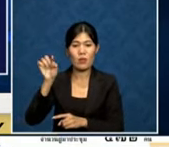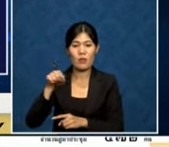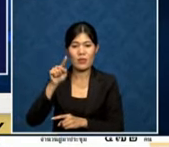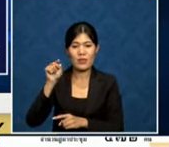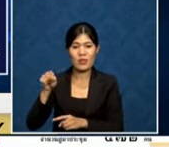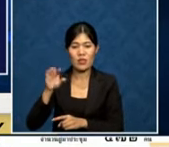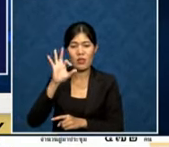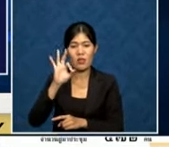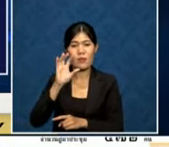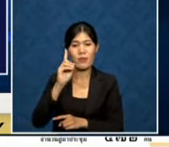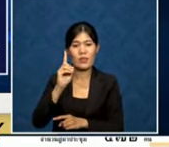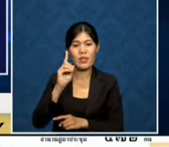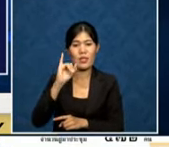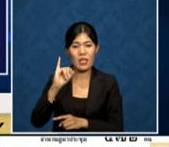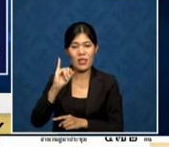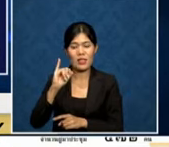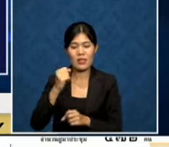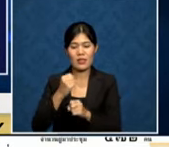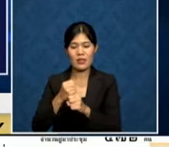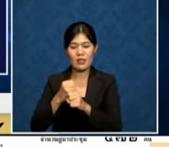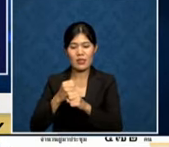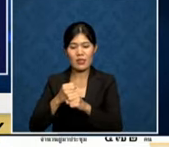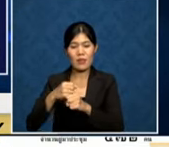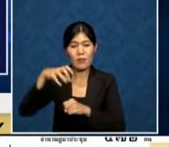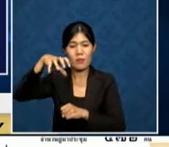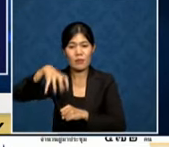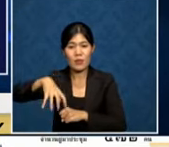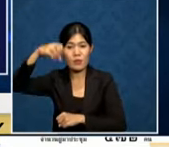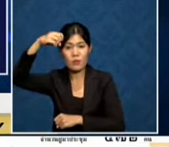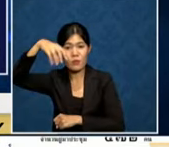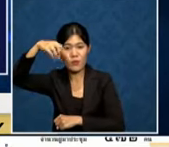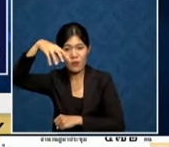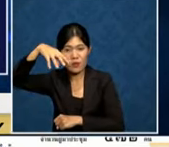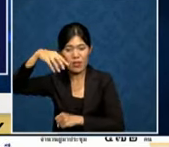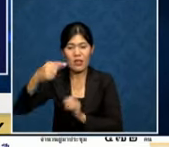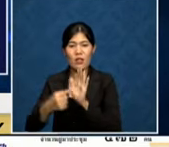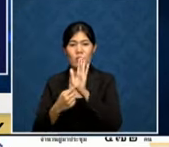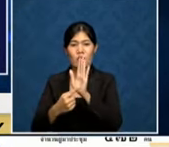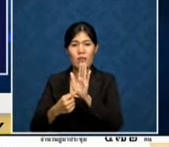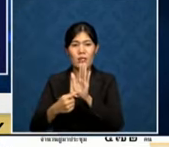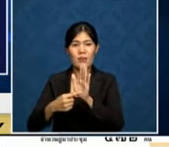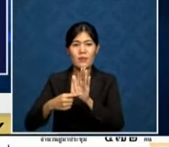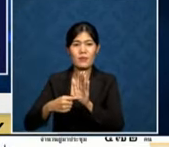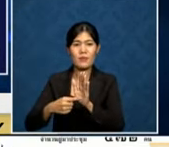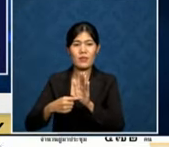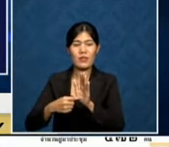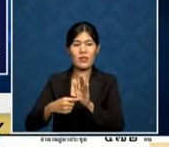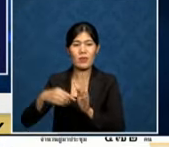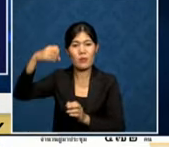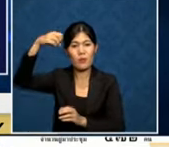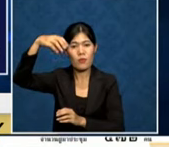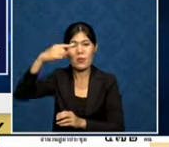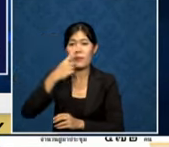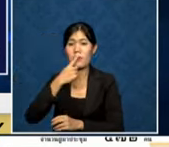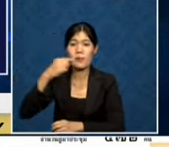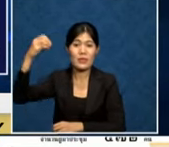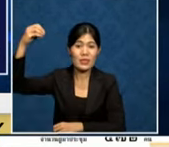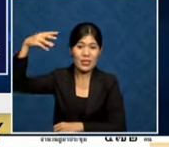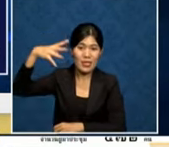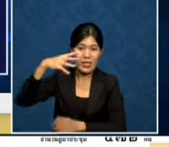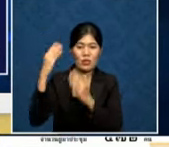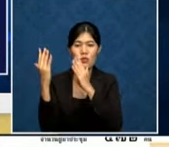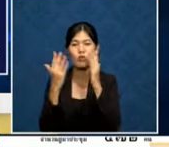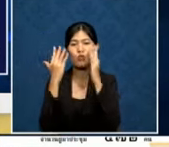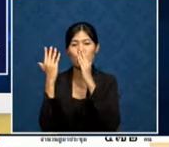การสร้างโรงไฟฟ้าพลังงานสะอาดครับอย่างโรงไฟฟ้าพลังงานแสงอาทิตย์หรือลมง่ายๆฮะเราไม่จำเป็นที่จะต้องมีอุตสาหกรรม